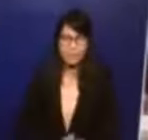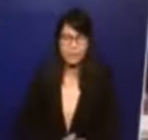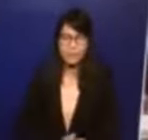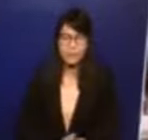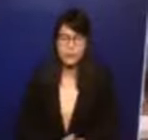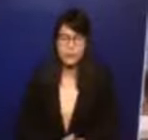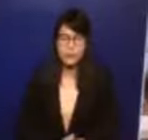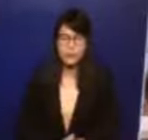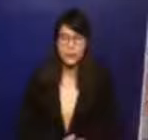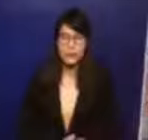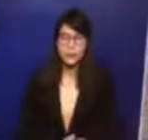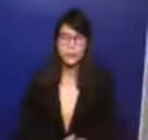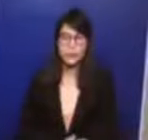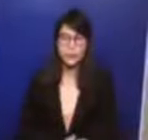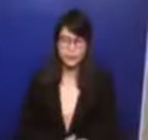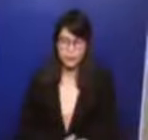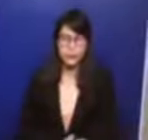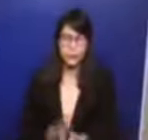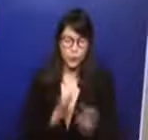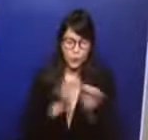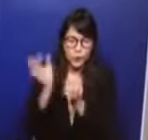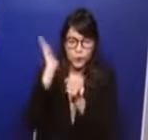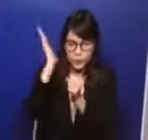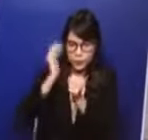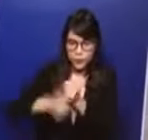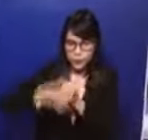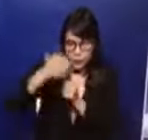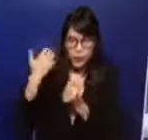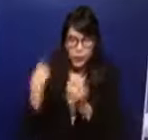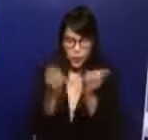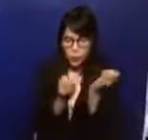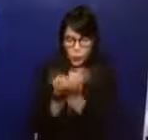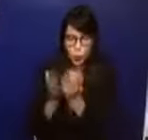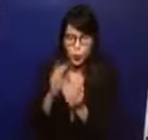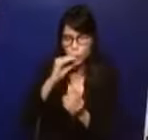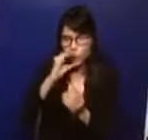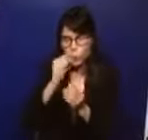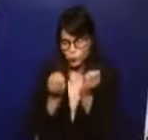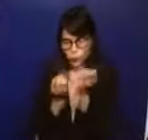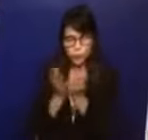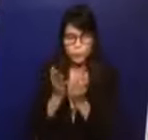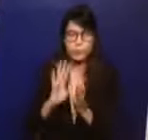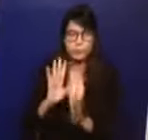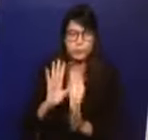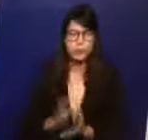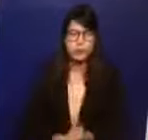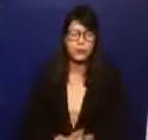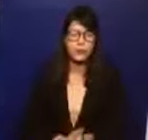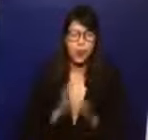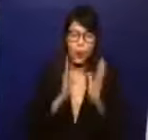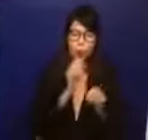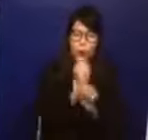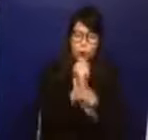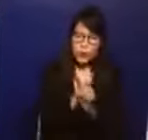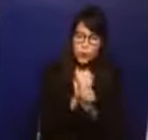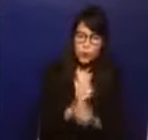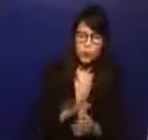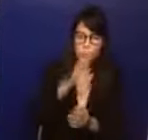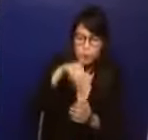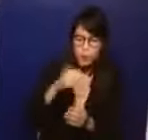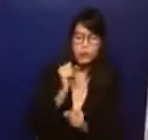ไปได้ครับแต่อย่าเสียดสีนะ ขอบคุณค่ะท่านประธานท่านประธานคะแม้กระทั่งนะคะสาวโรงงานลูกจ้างบริษั